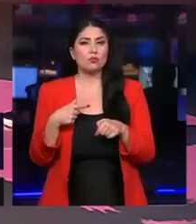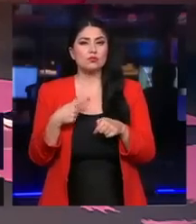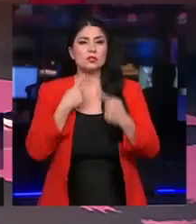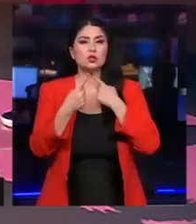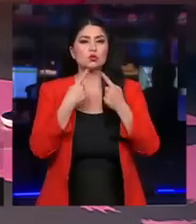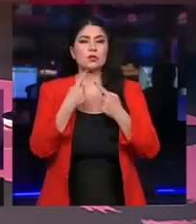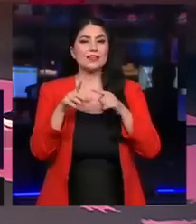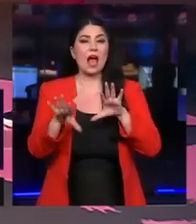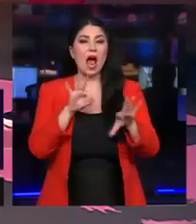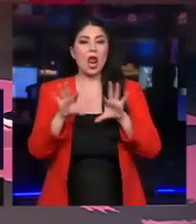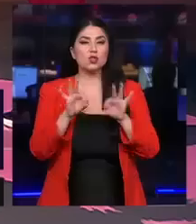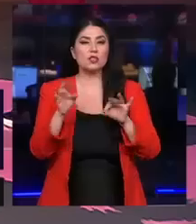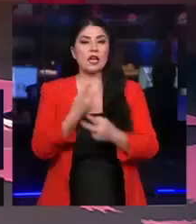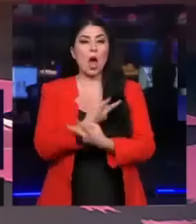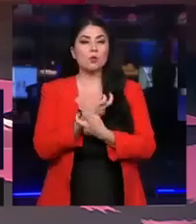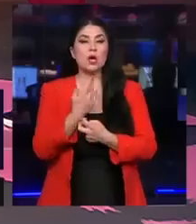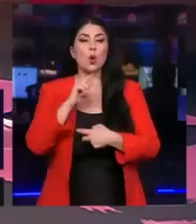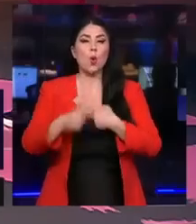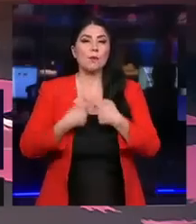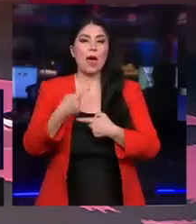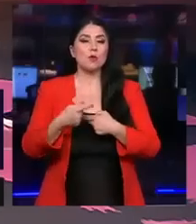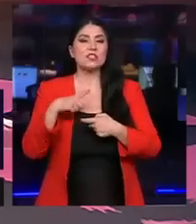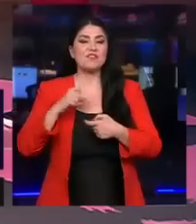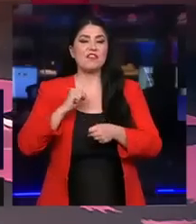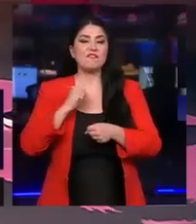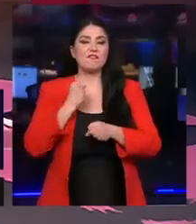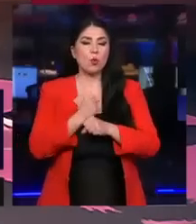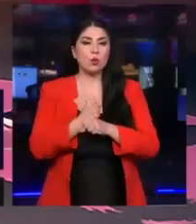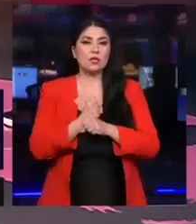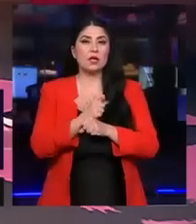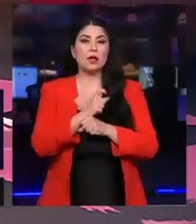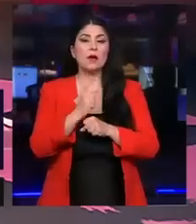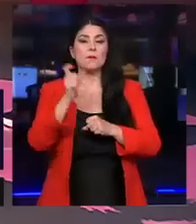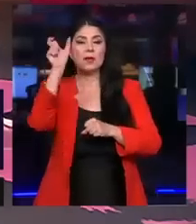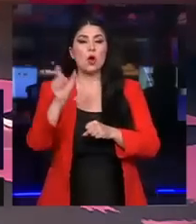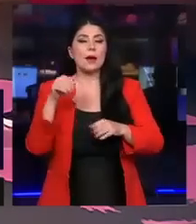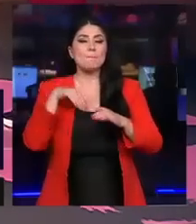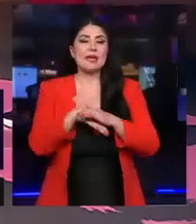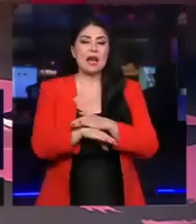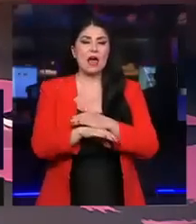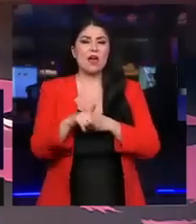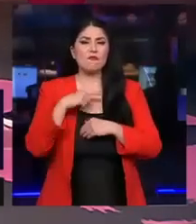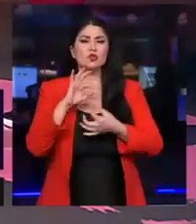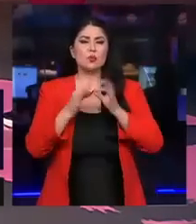în discuție alegerile din Austria care urmau să vină și, practic, tema migrației a fost una extrem de discutată